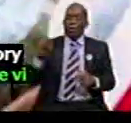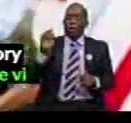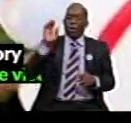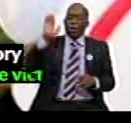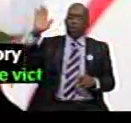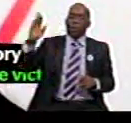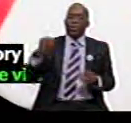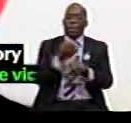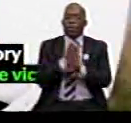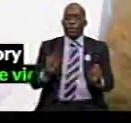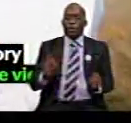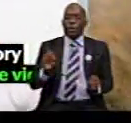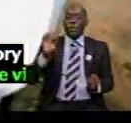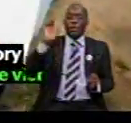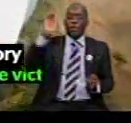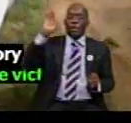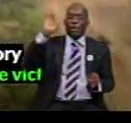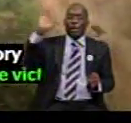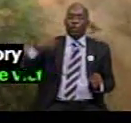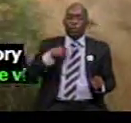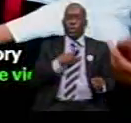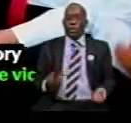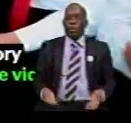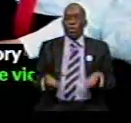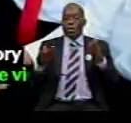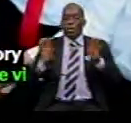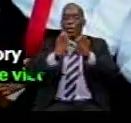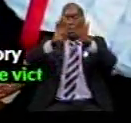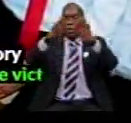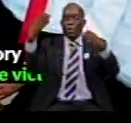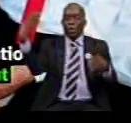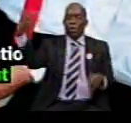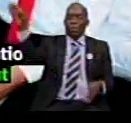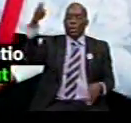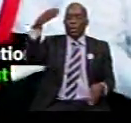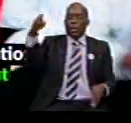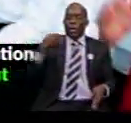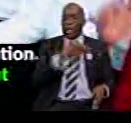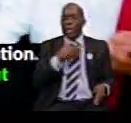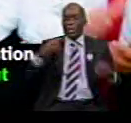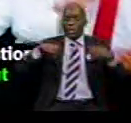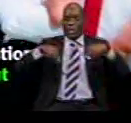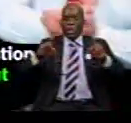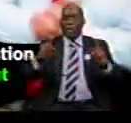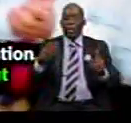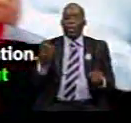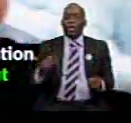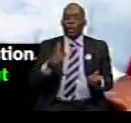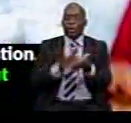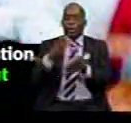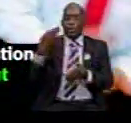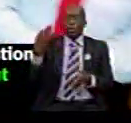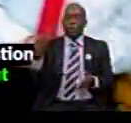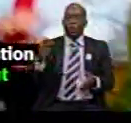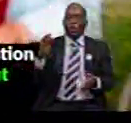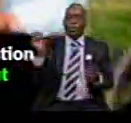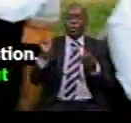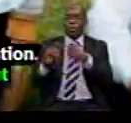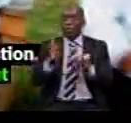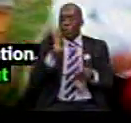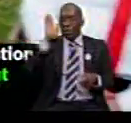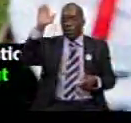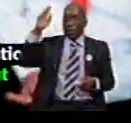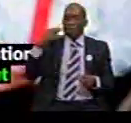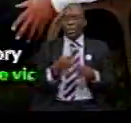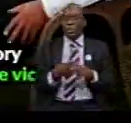نرفع الأعلام ونعلن نصرنا مجد الاسم فهو